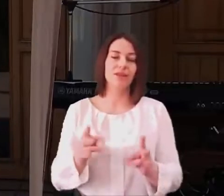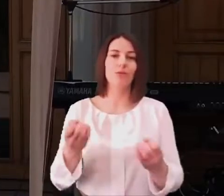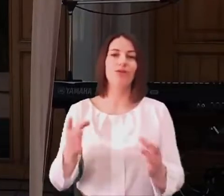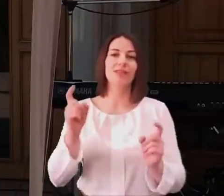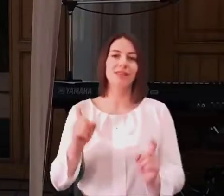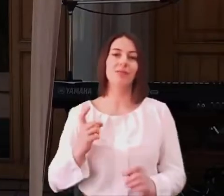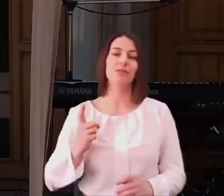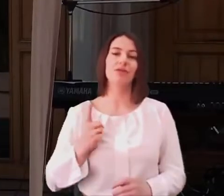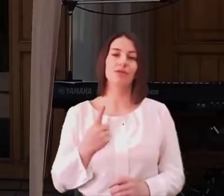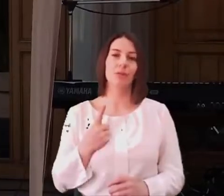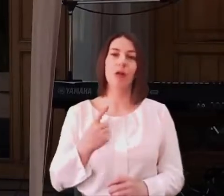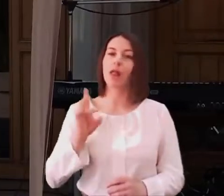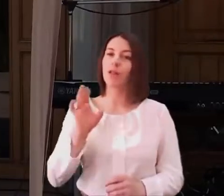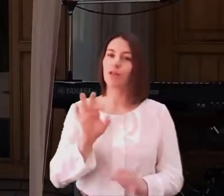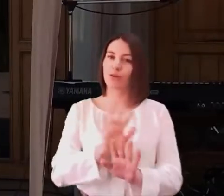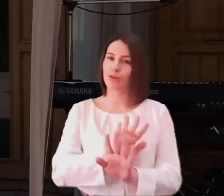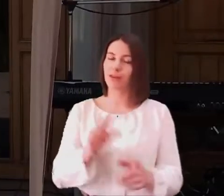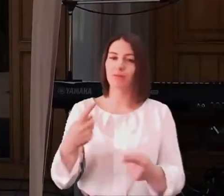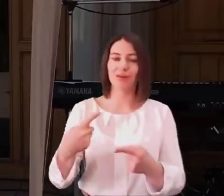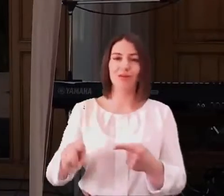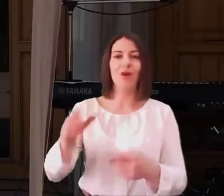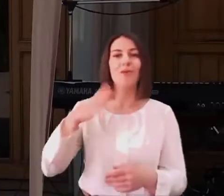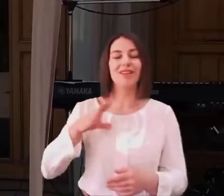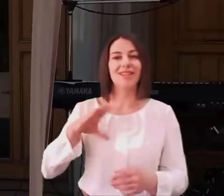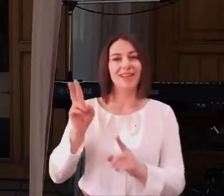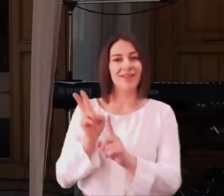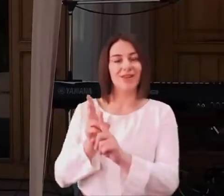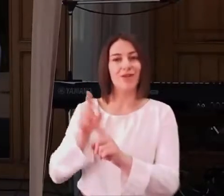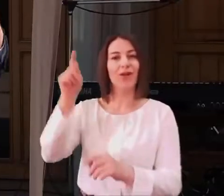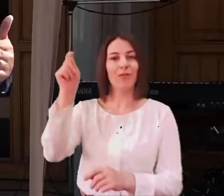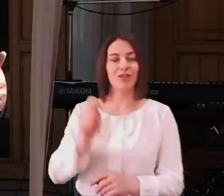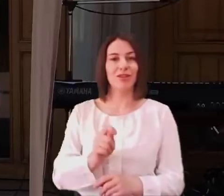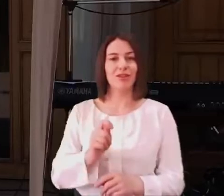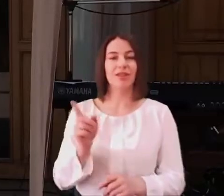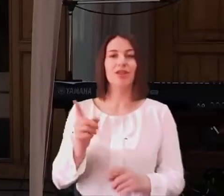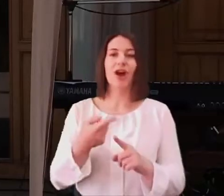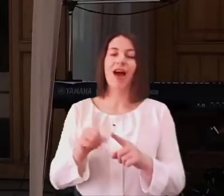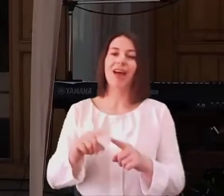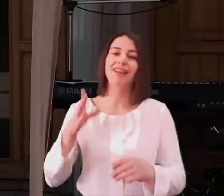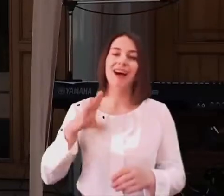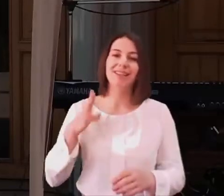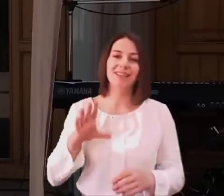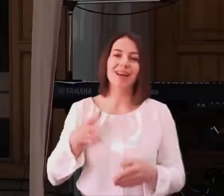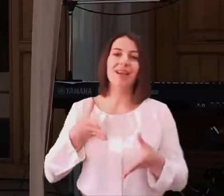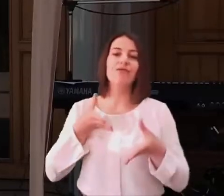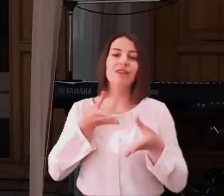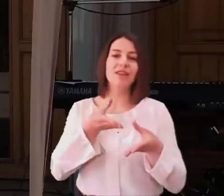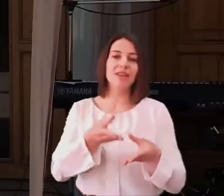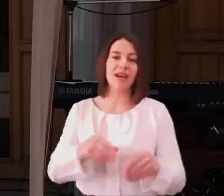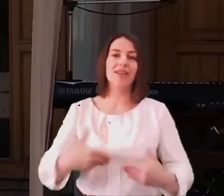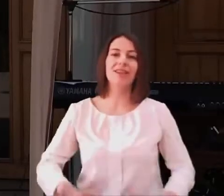второго пришествия кардинальным образом отличается от того, что это ожидание влияет на жизнь